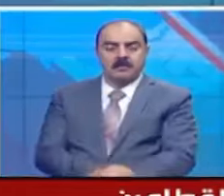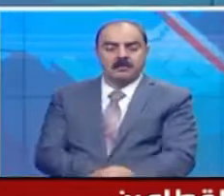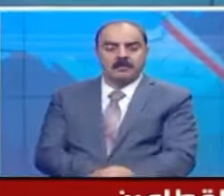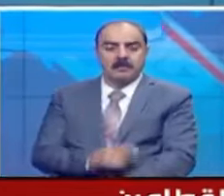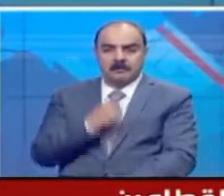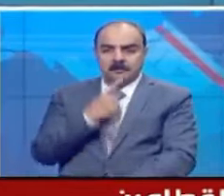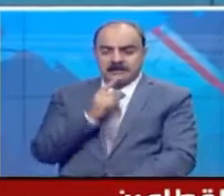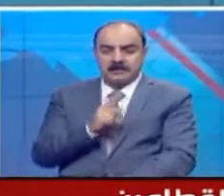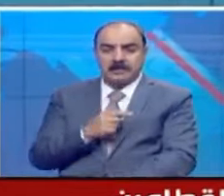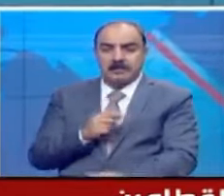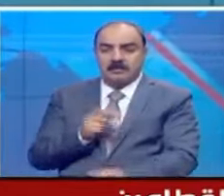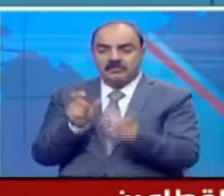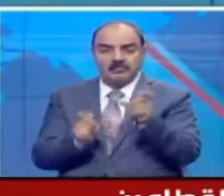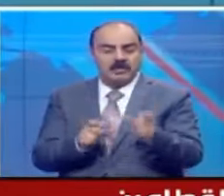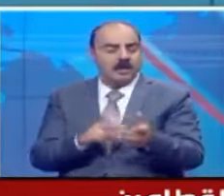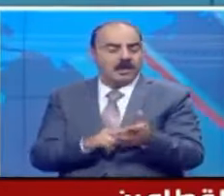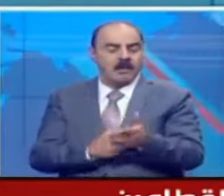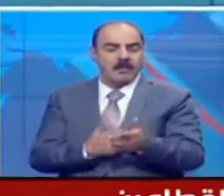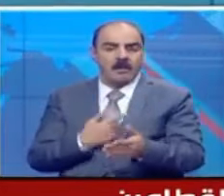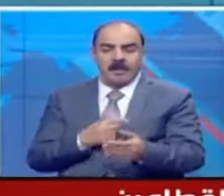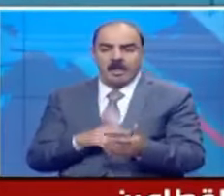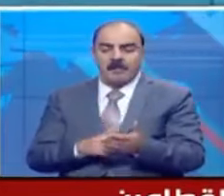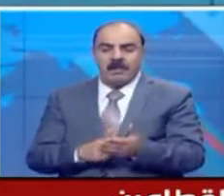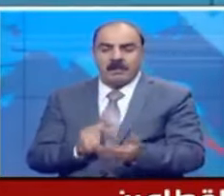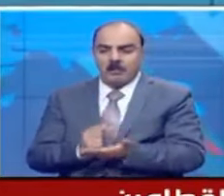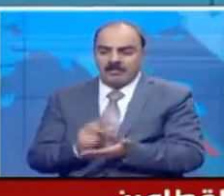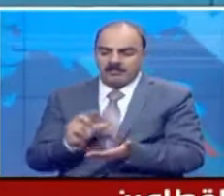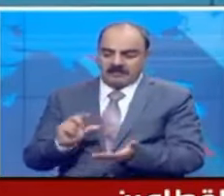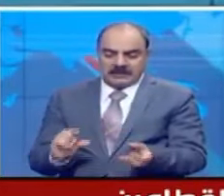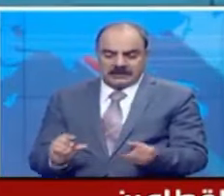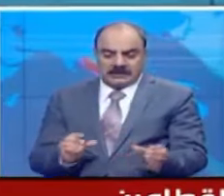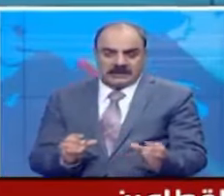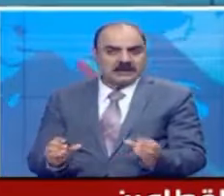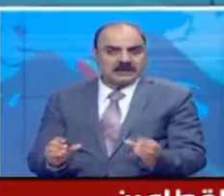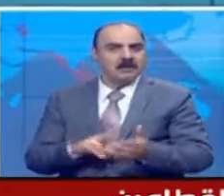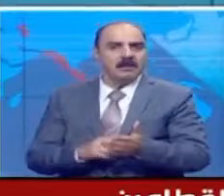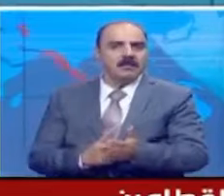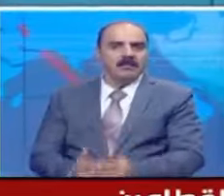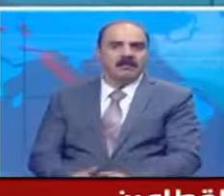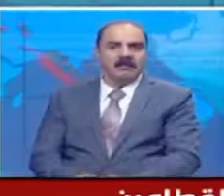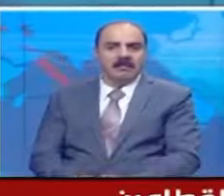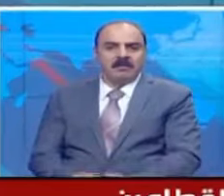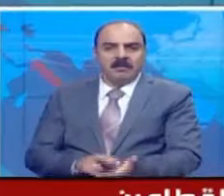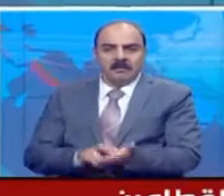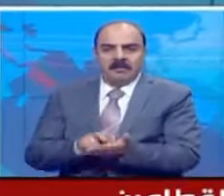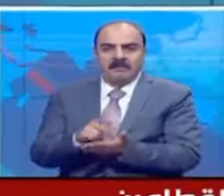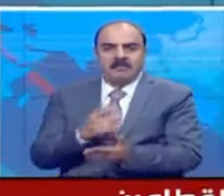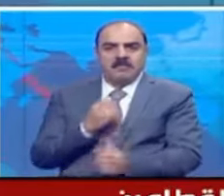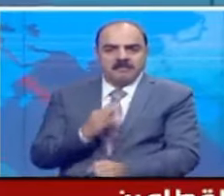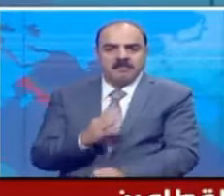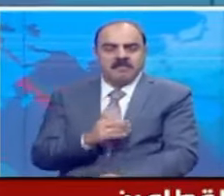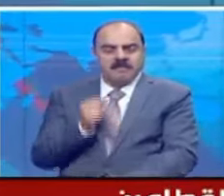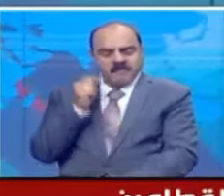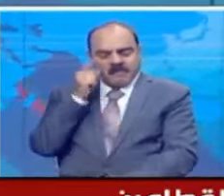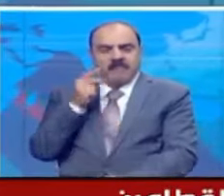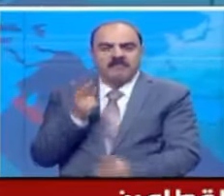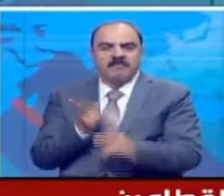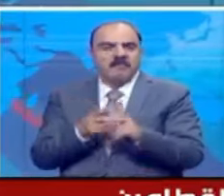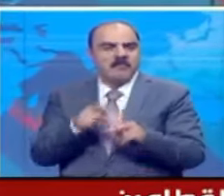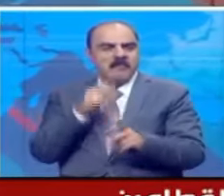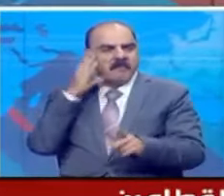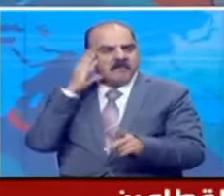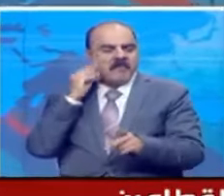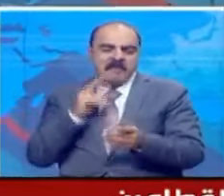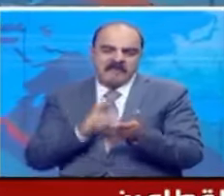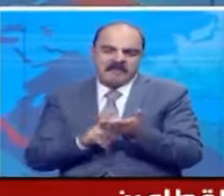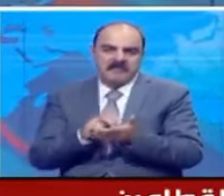لكن بالنسبة للمواطن كيف ترى وضع المواطن الآن في ظل هذه الأزمة؟ إلى أي مدى لابد أن يكون هناك وعي المواطن ممكن يشارك